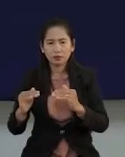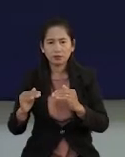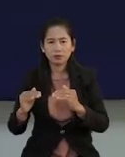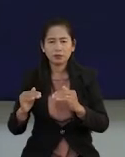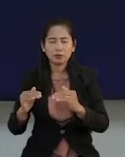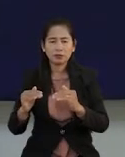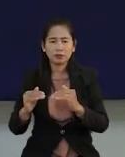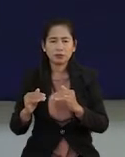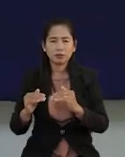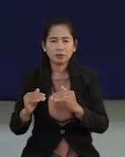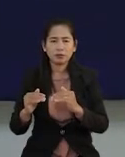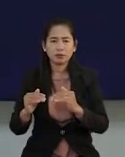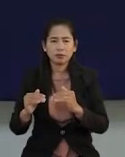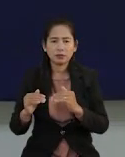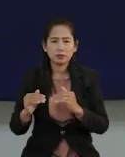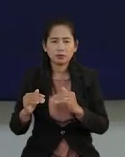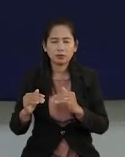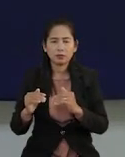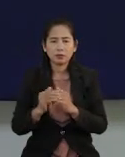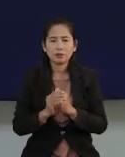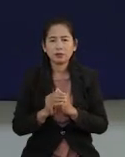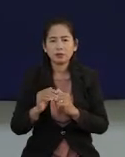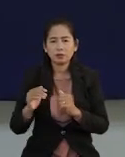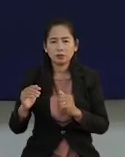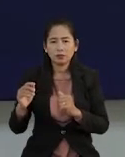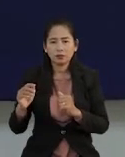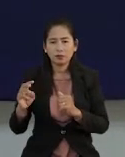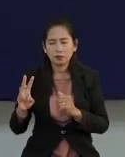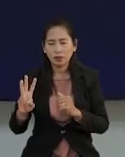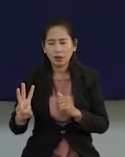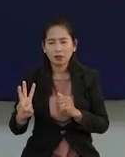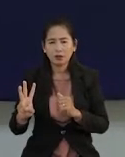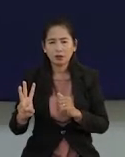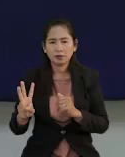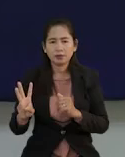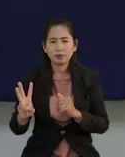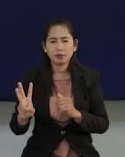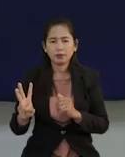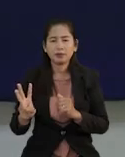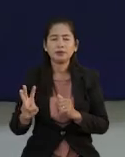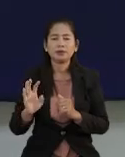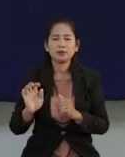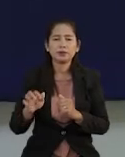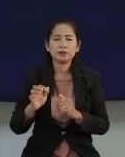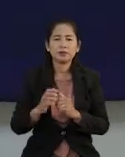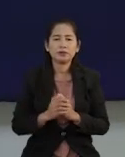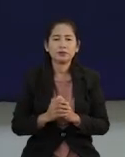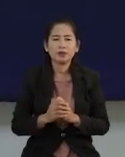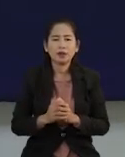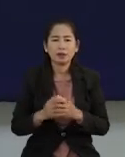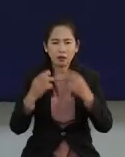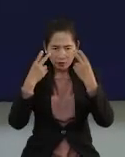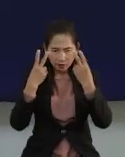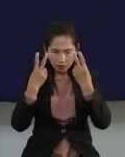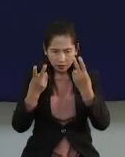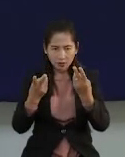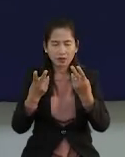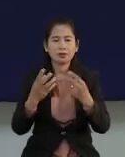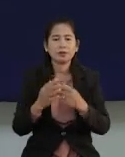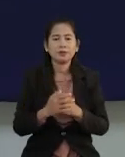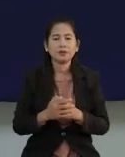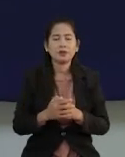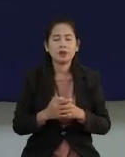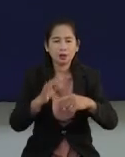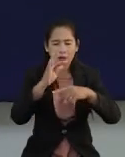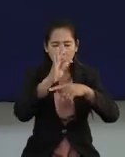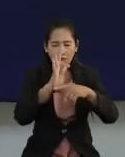chạy nắng buồn bàn màn đọc pi chạy nắng buồn cứ bán bảy chà chân còn khơi hái thá